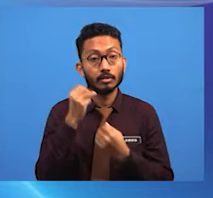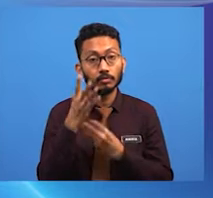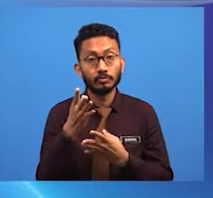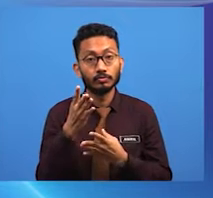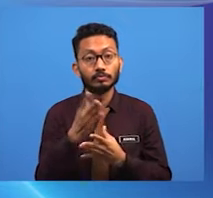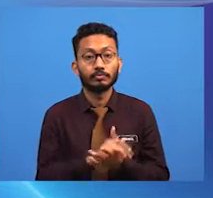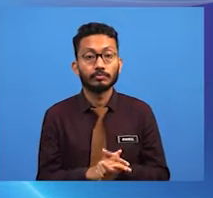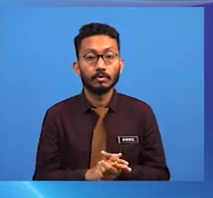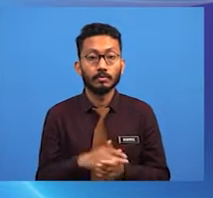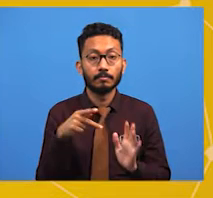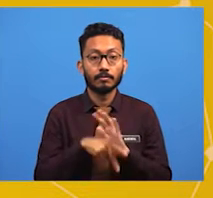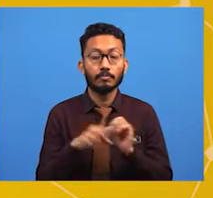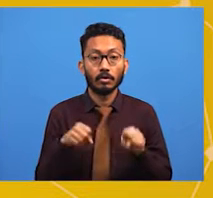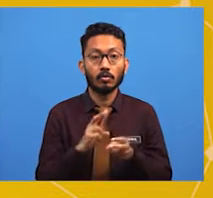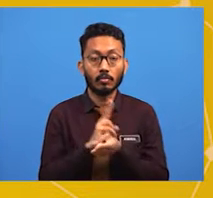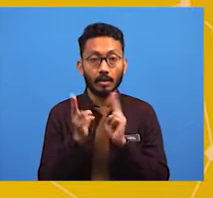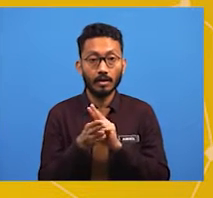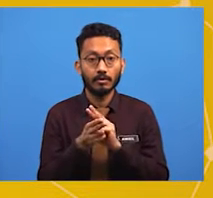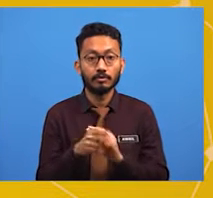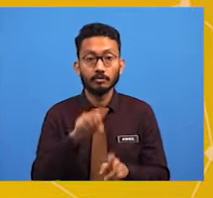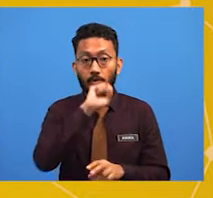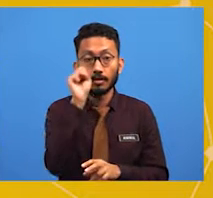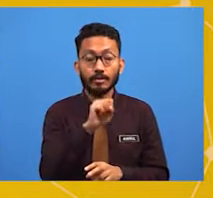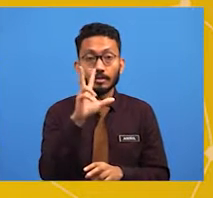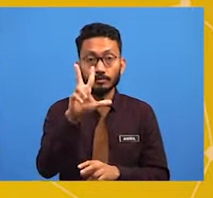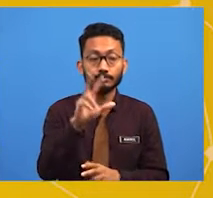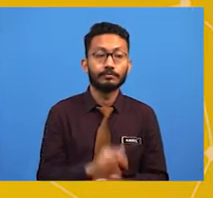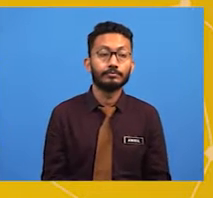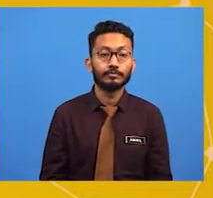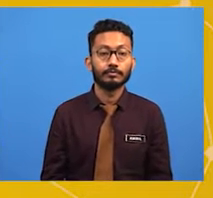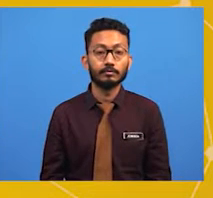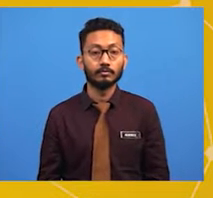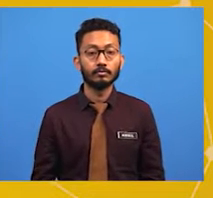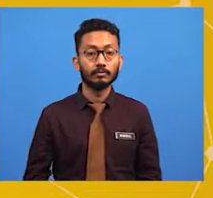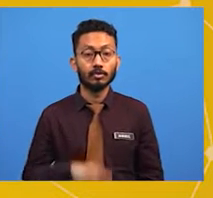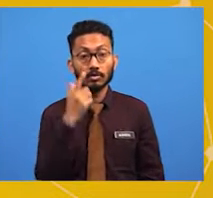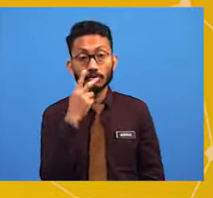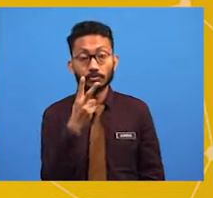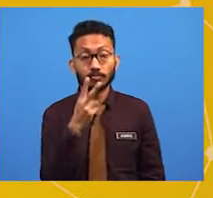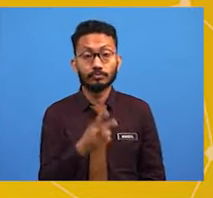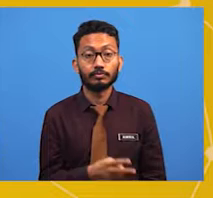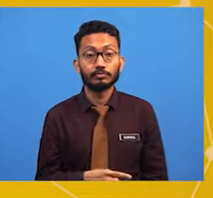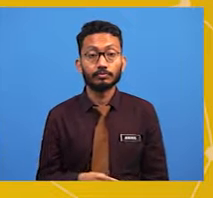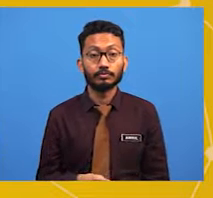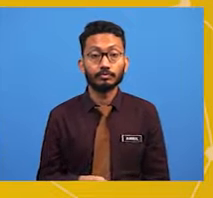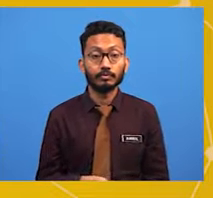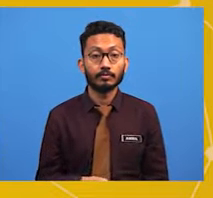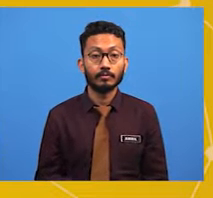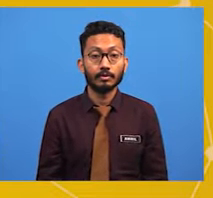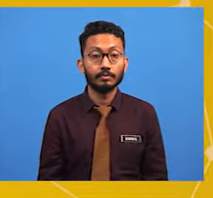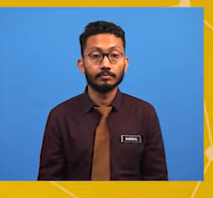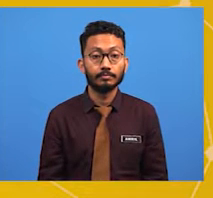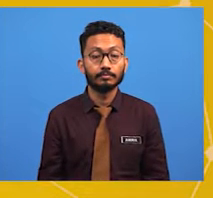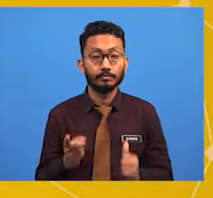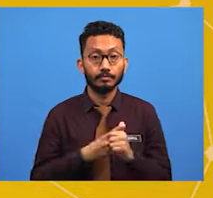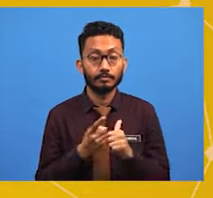mengisytiharan pemboleh ubah. Soalan ketiga. Lihat ciri-ciri yang dipaparkan.